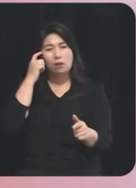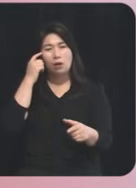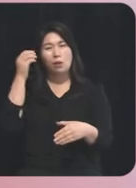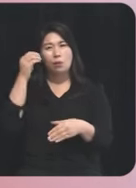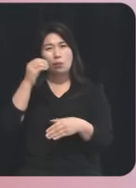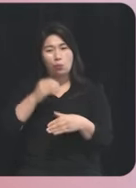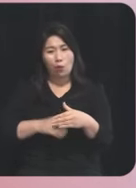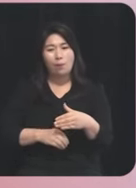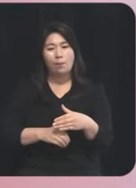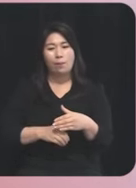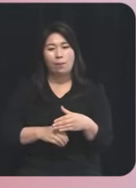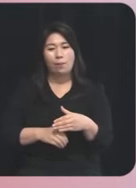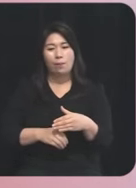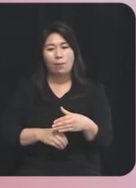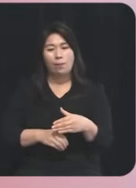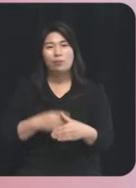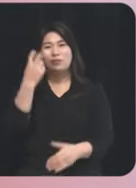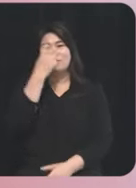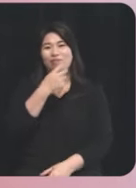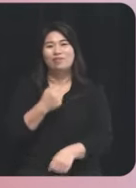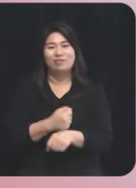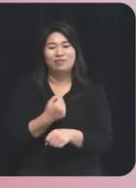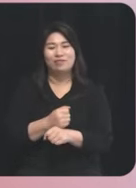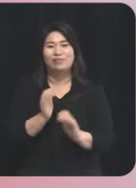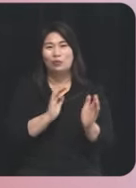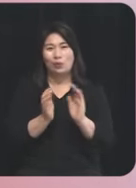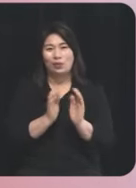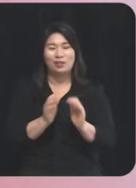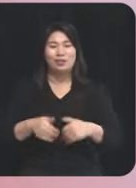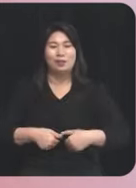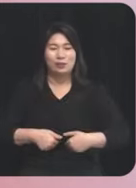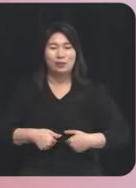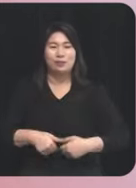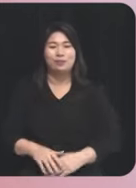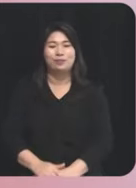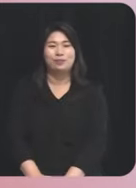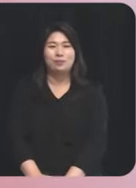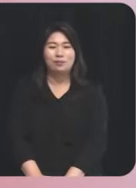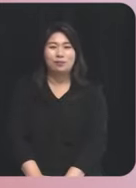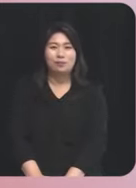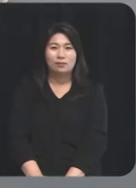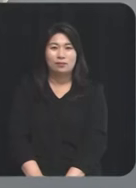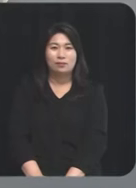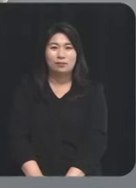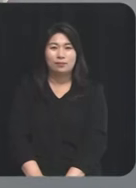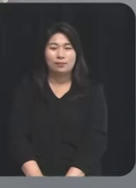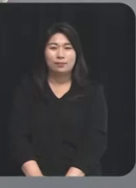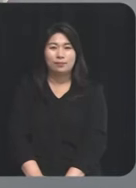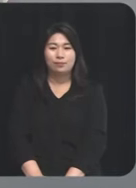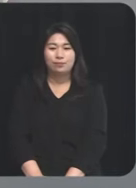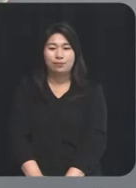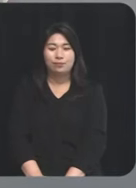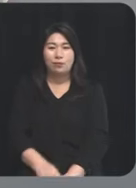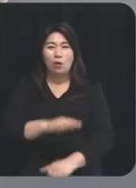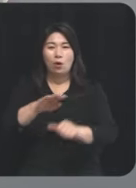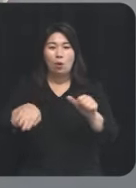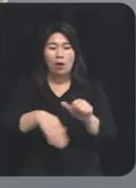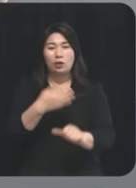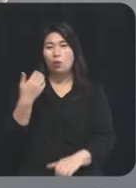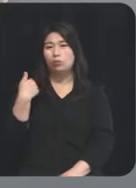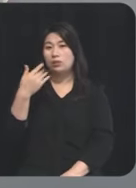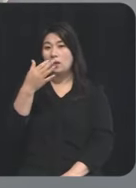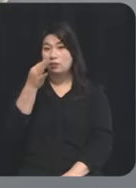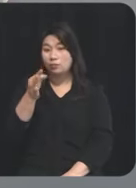더 검토하고 논의되어야 한다고 생각합니다. 네, 환경분담금과